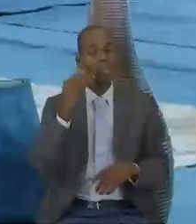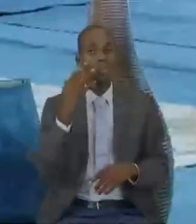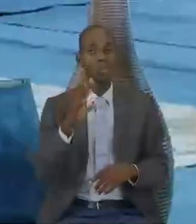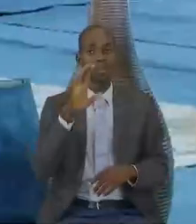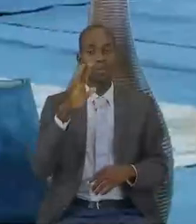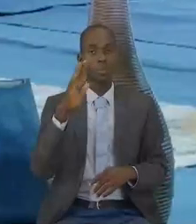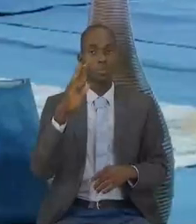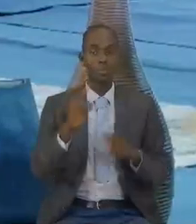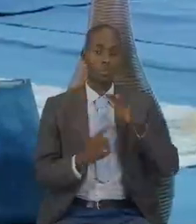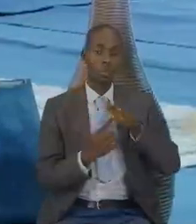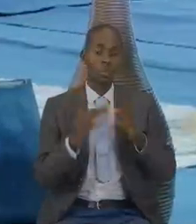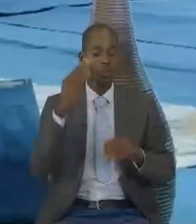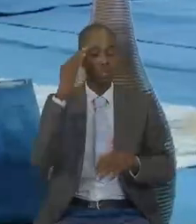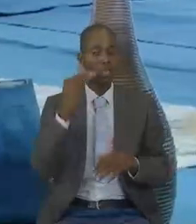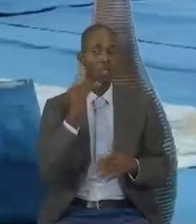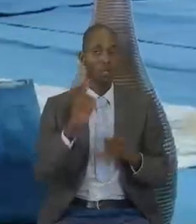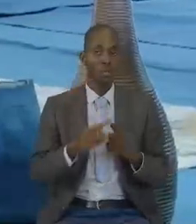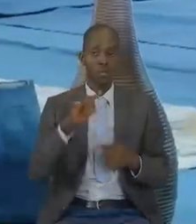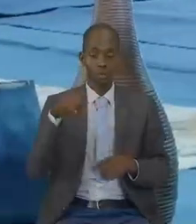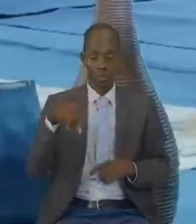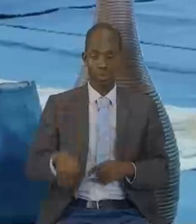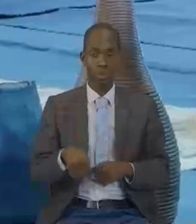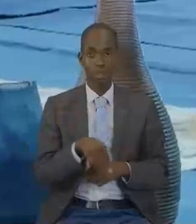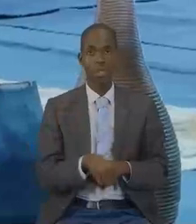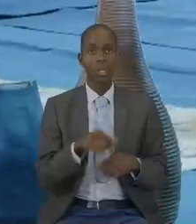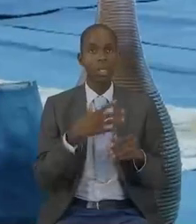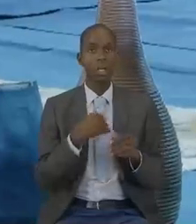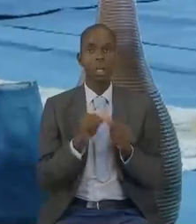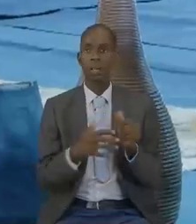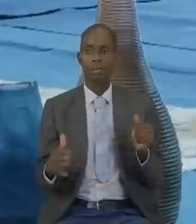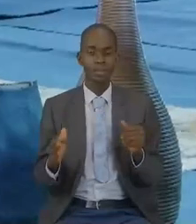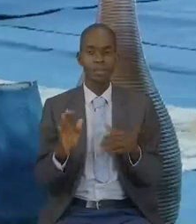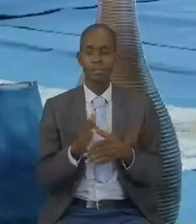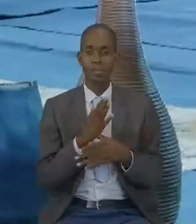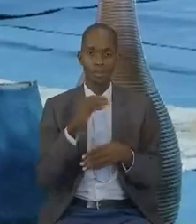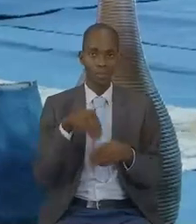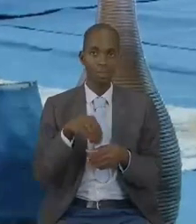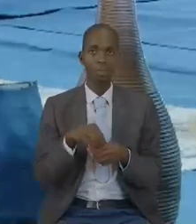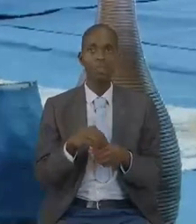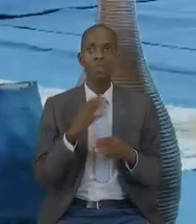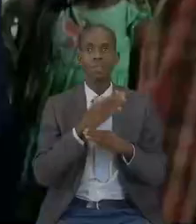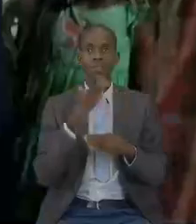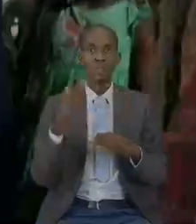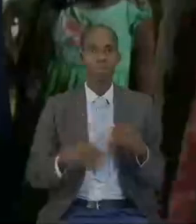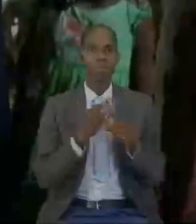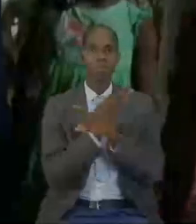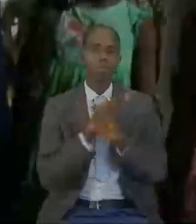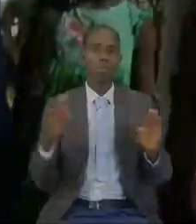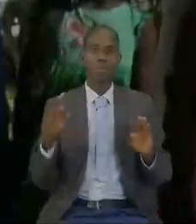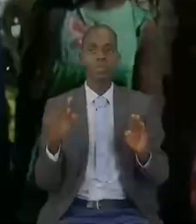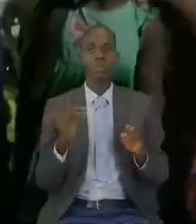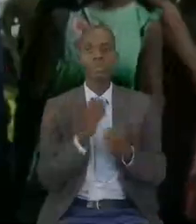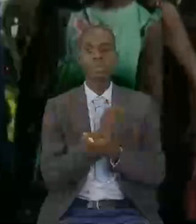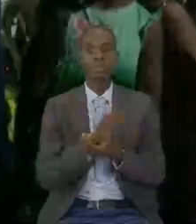De la tête jusqu'à la plante des pieds. Et tout ce qui est dedans.